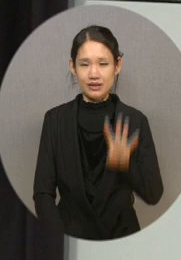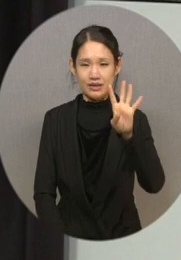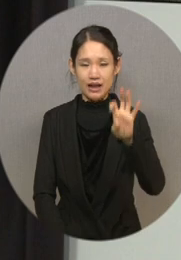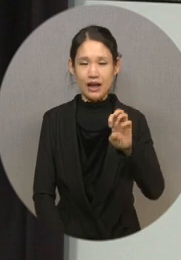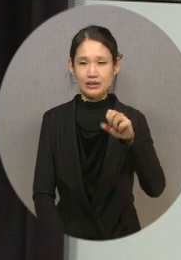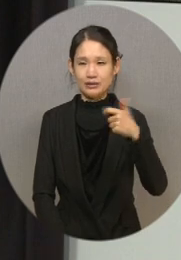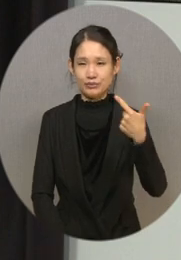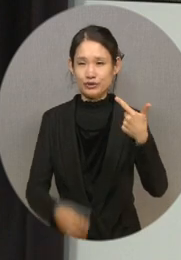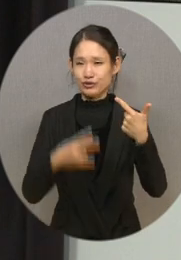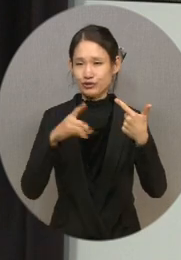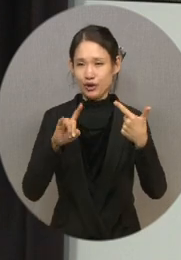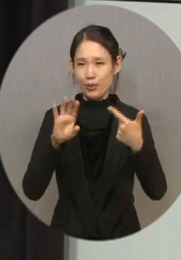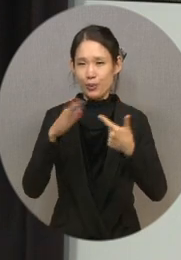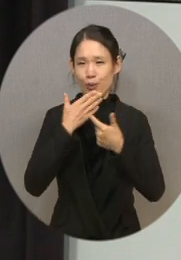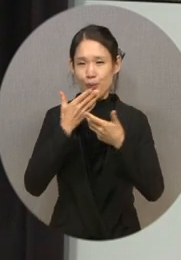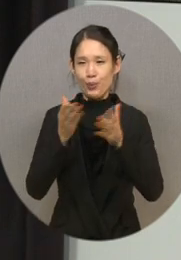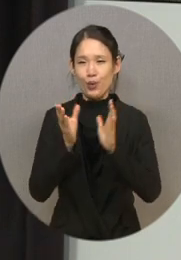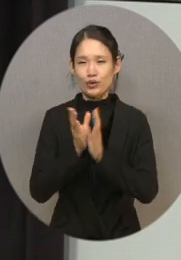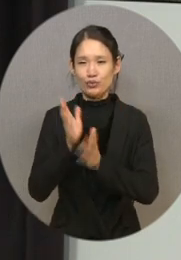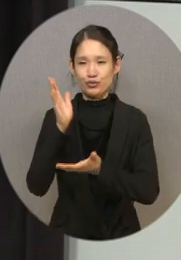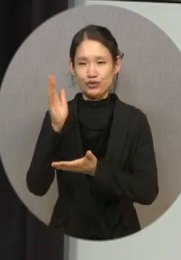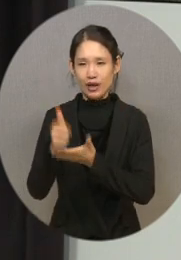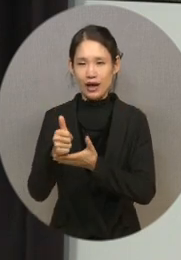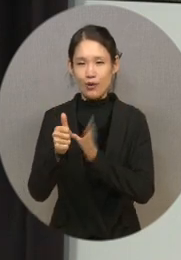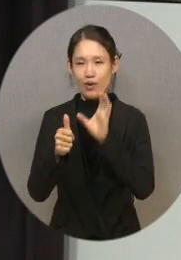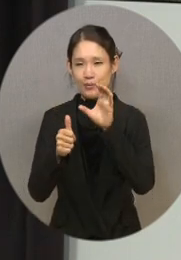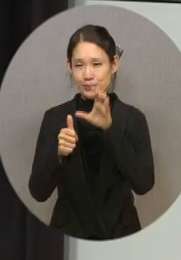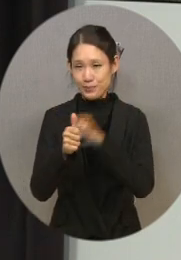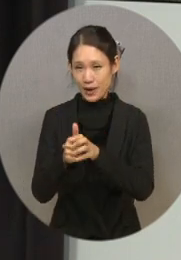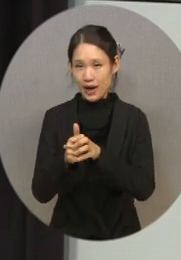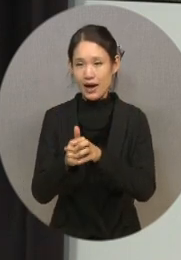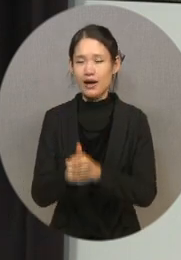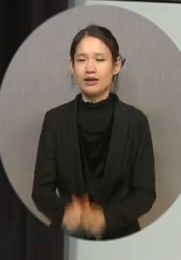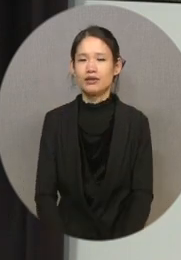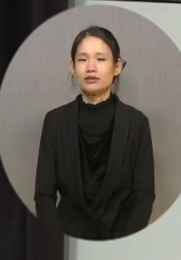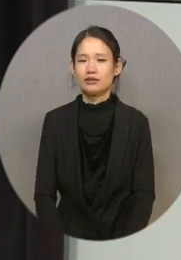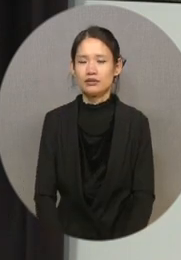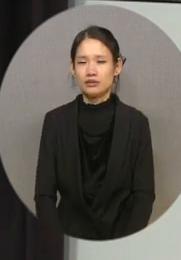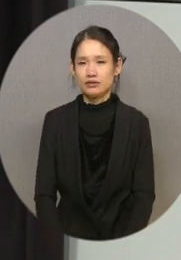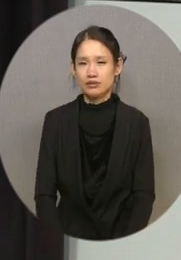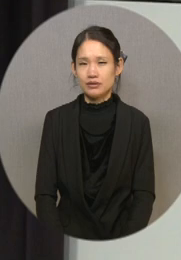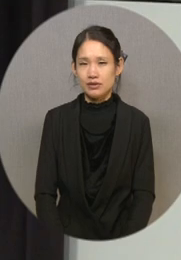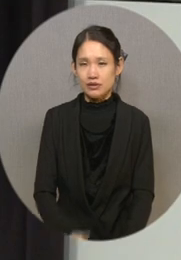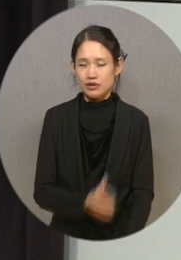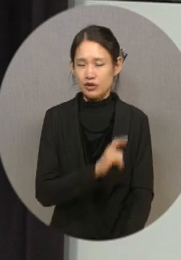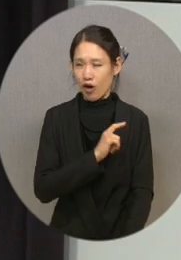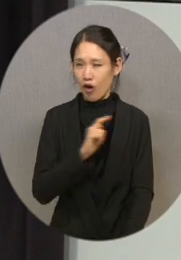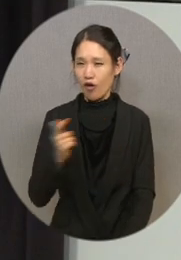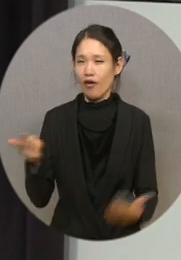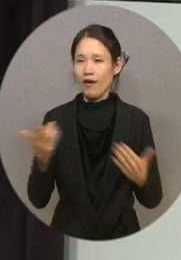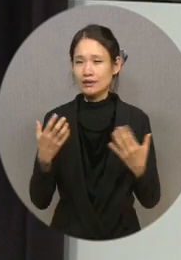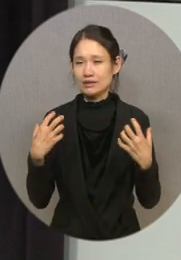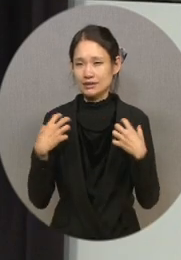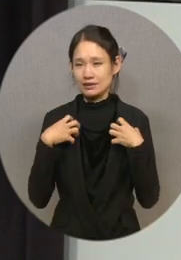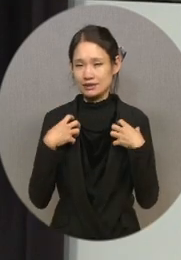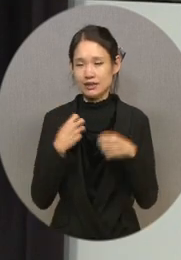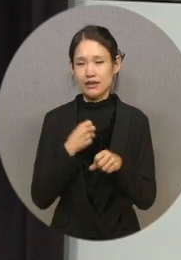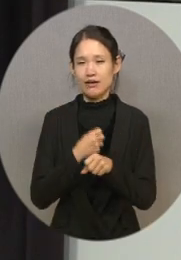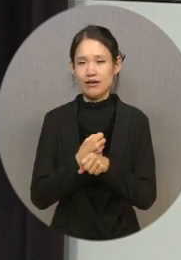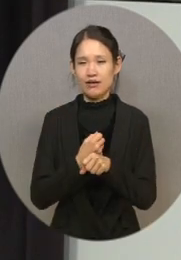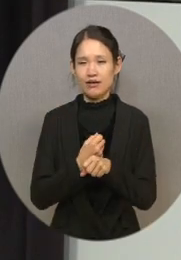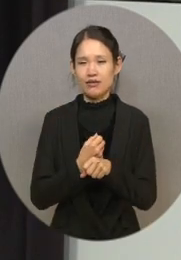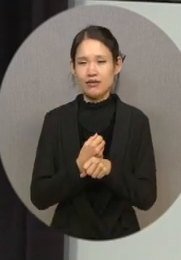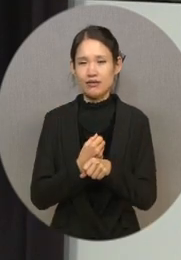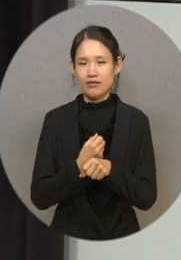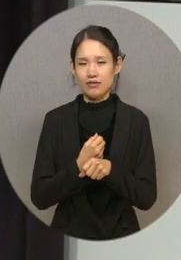46대 보건복지부 장관 네. 임명이 되셔서 네. 이제 큰 일을 또 하셨는데 네.